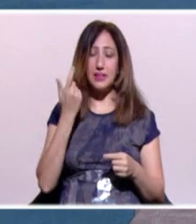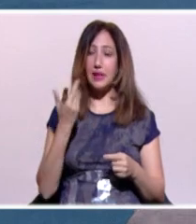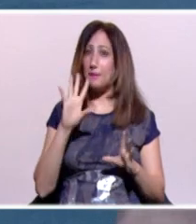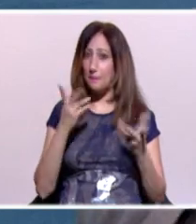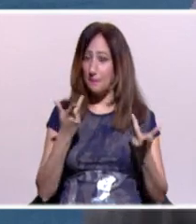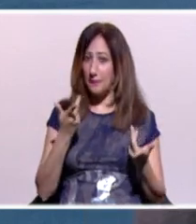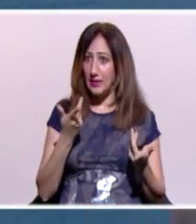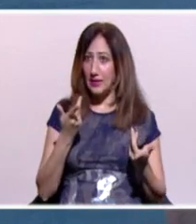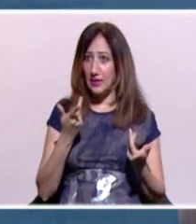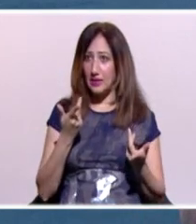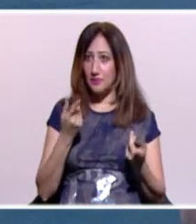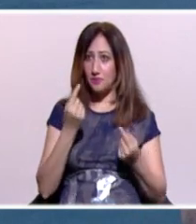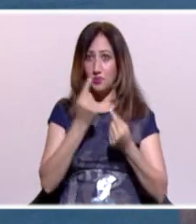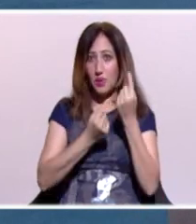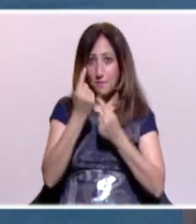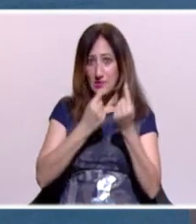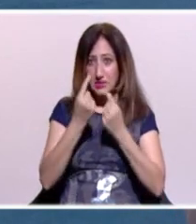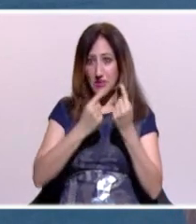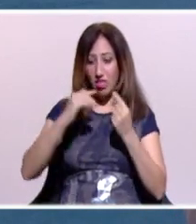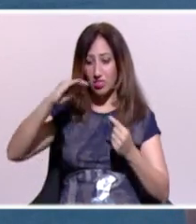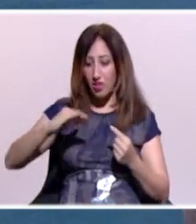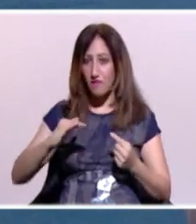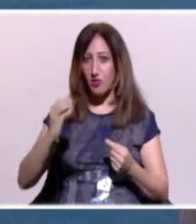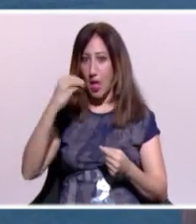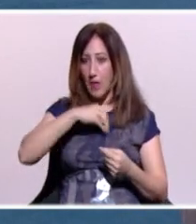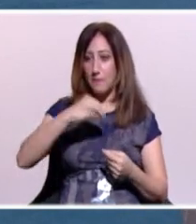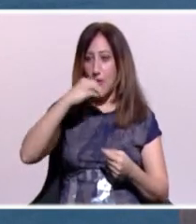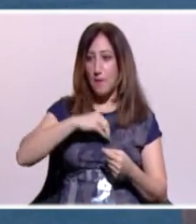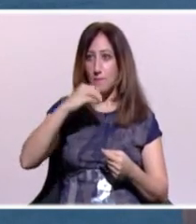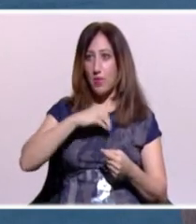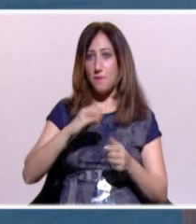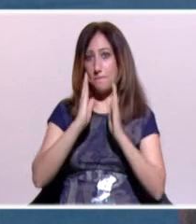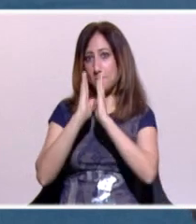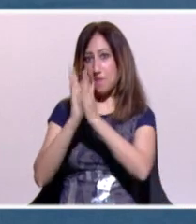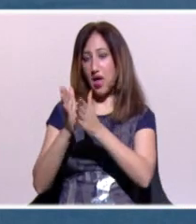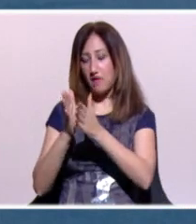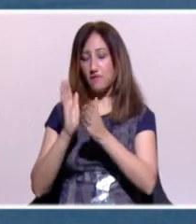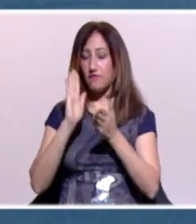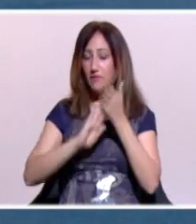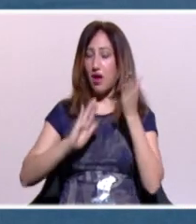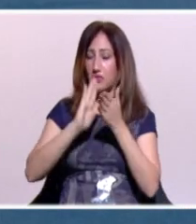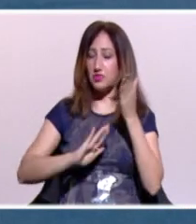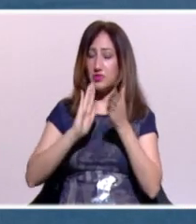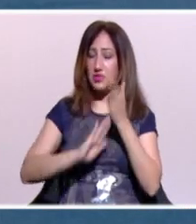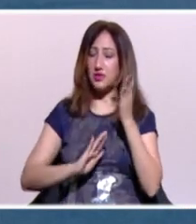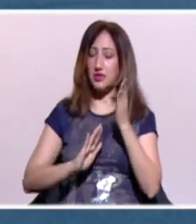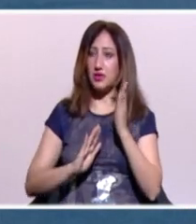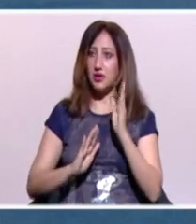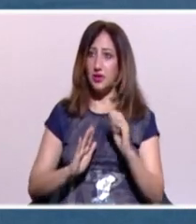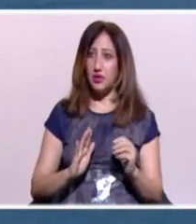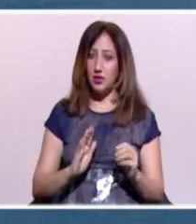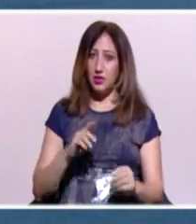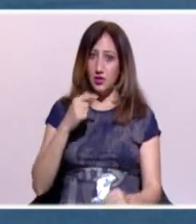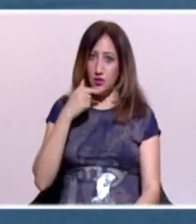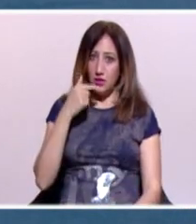منين؟ من الزراعة اللي حصلت وهو طفل، وده ملف خطير جدا توقفنا عنده. الحقيقة عبد